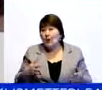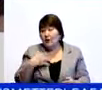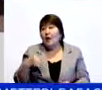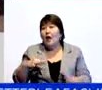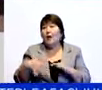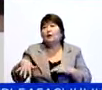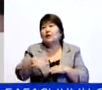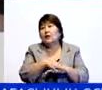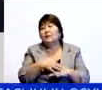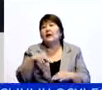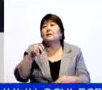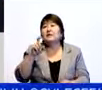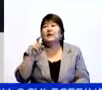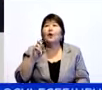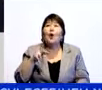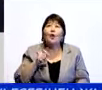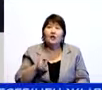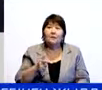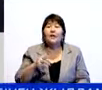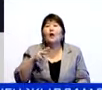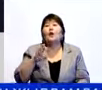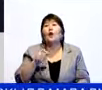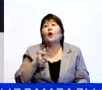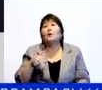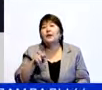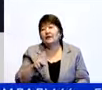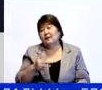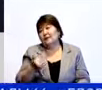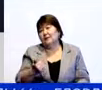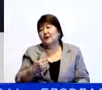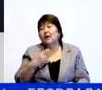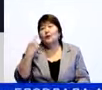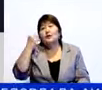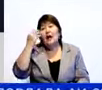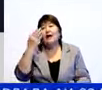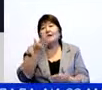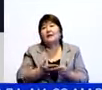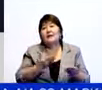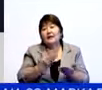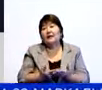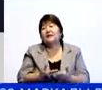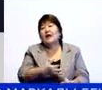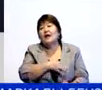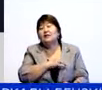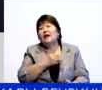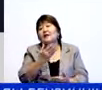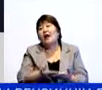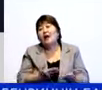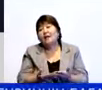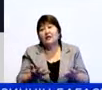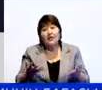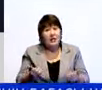бүкіл халқы мына психологпенен, логопедпен келіп өздерінің ақыл кеңестерін заңгерлермен ақыл кеңес алып